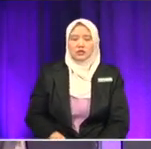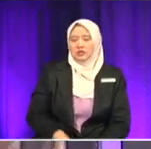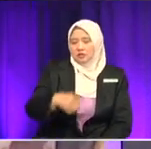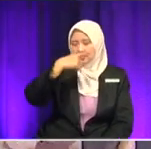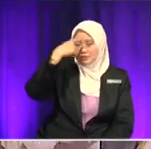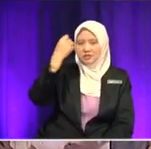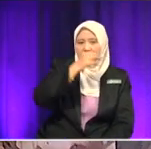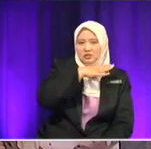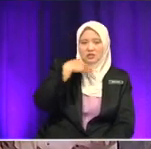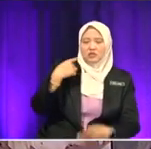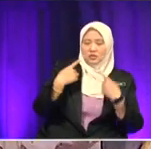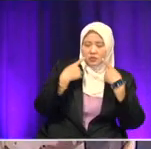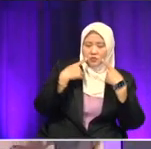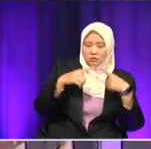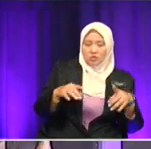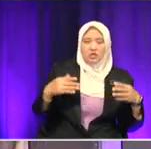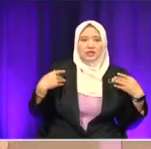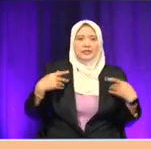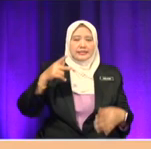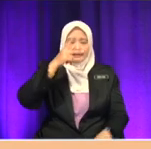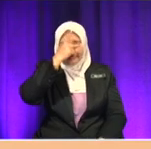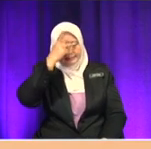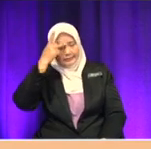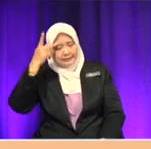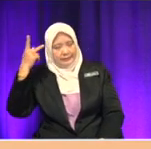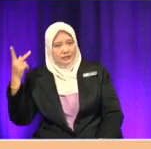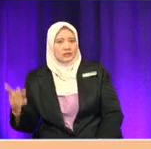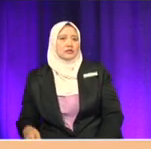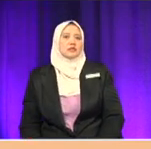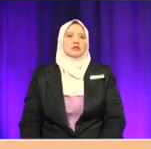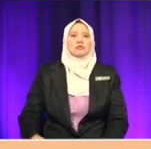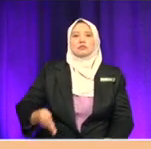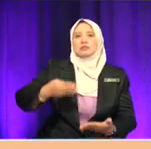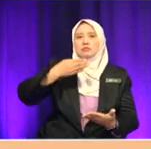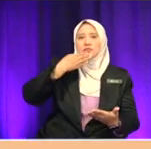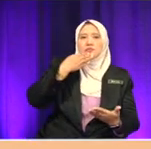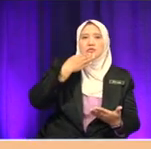kerana. Maka jawapan kita, bubur nutrien di dalam kotak hitam lebih